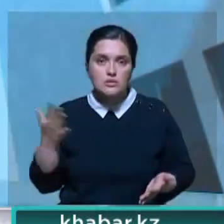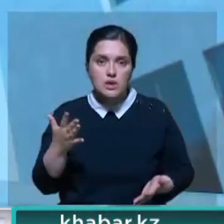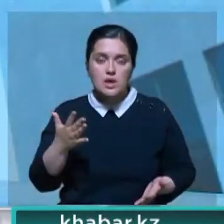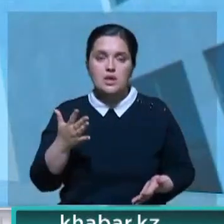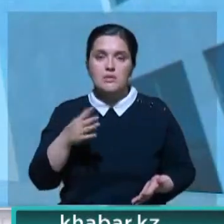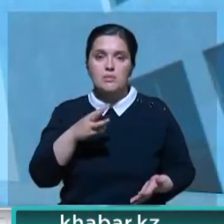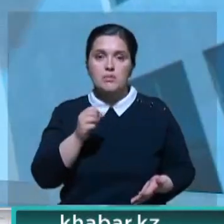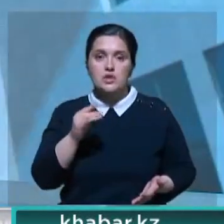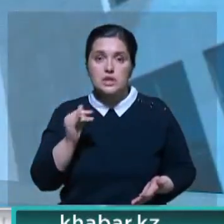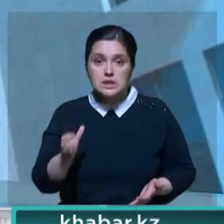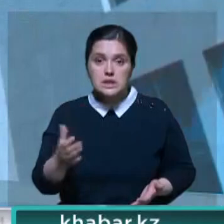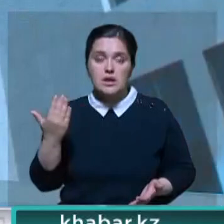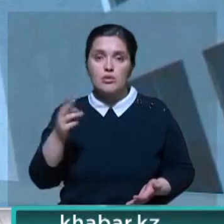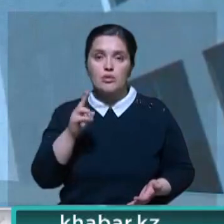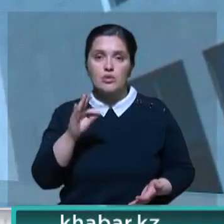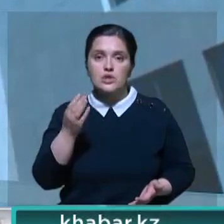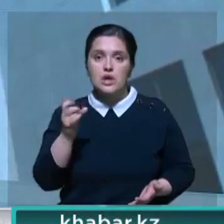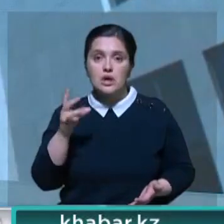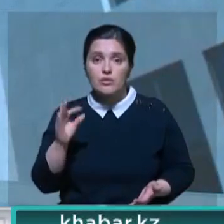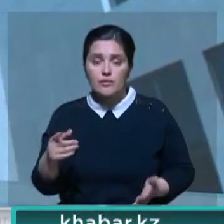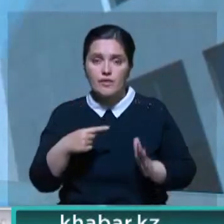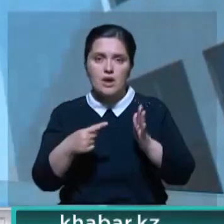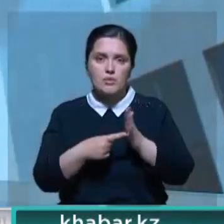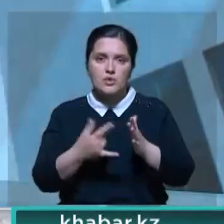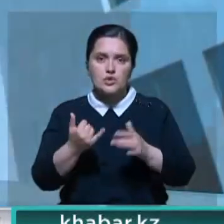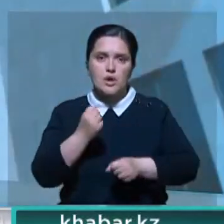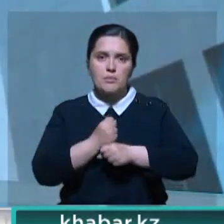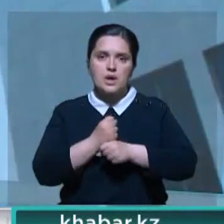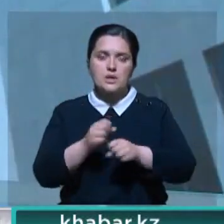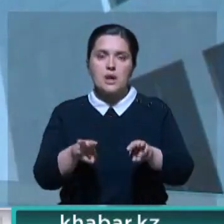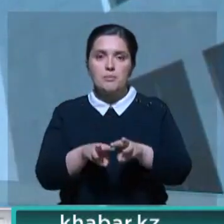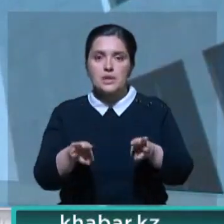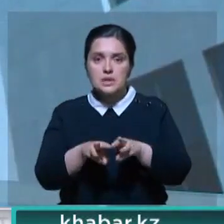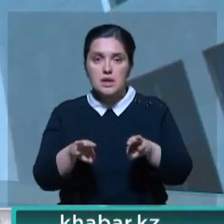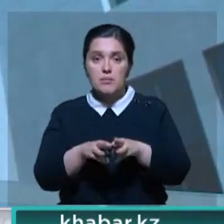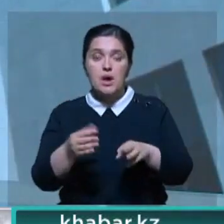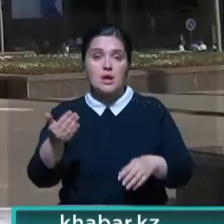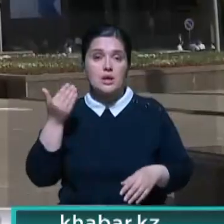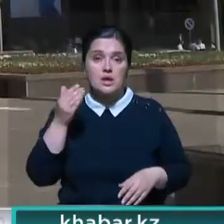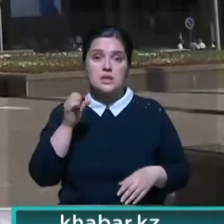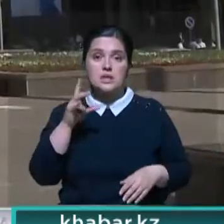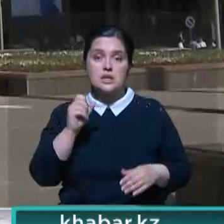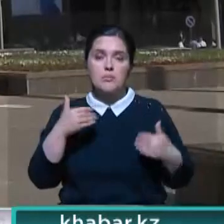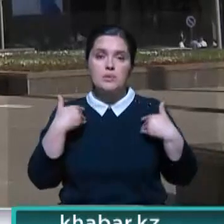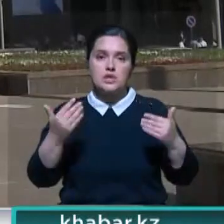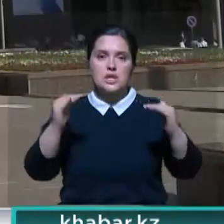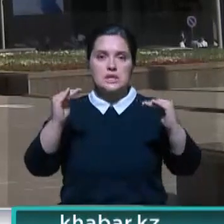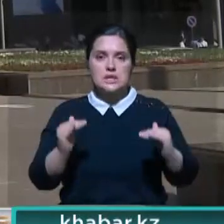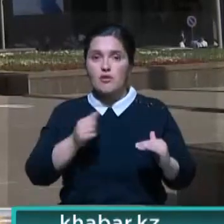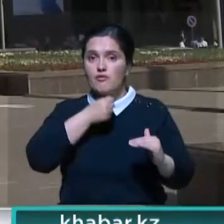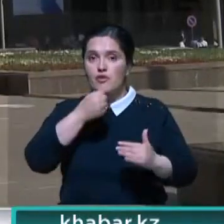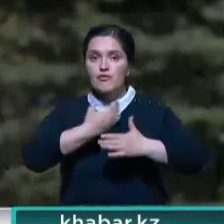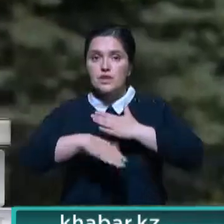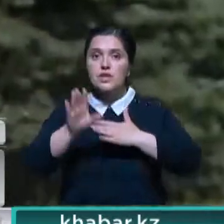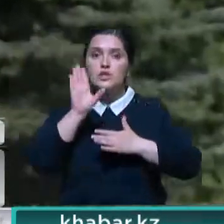прокомментировал журналистам спикер Мажилиса. По словам Ерлана Кушанова, этот вопрос сейчас прорабатывается правительством. Напомню, ранее в Сенате предложили